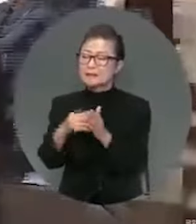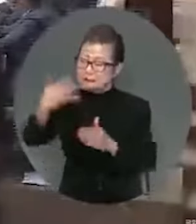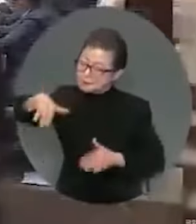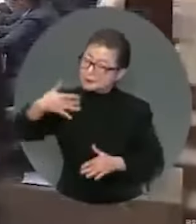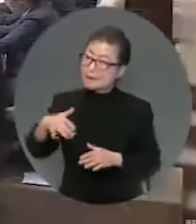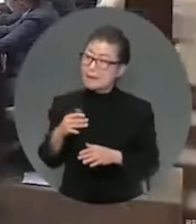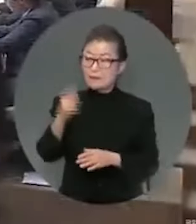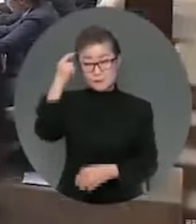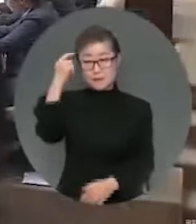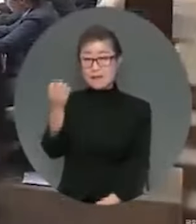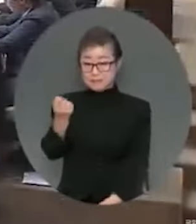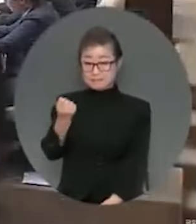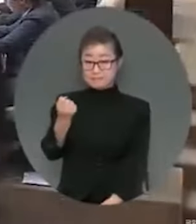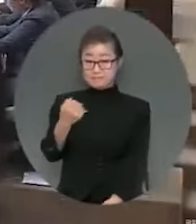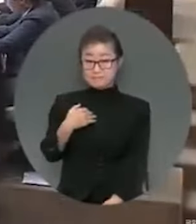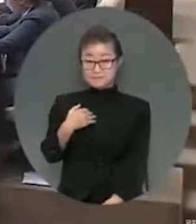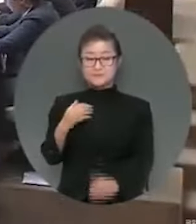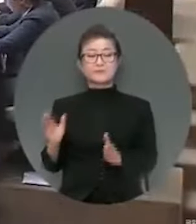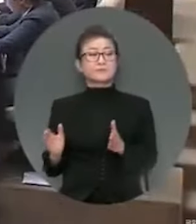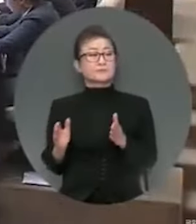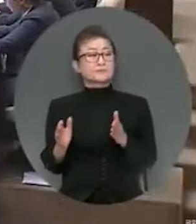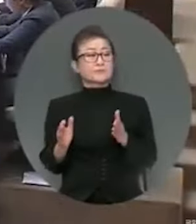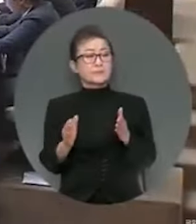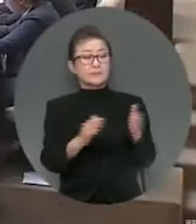장관 나와주세요.